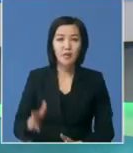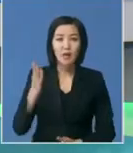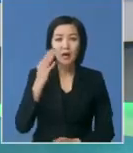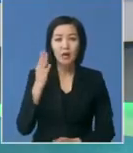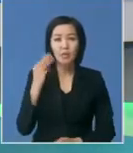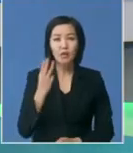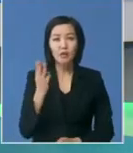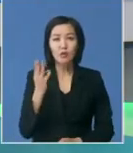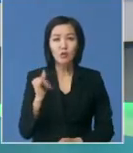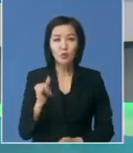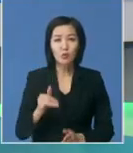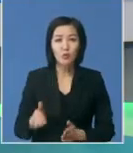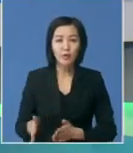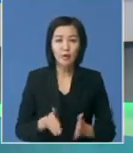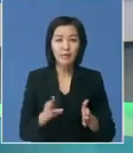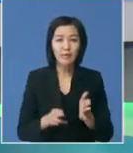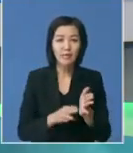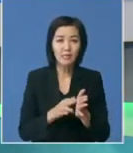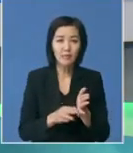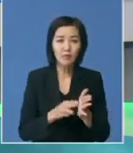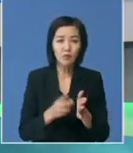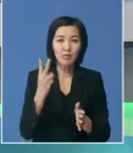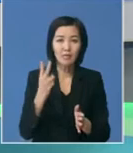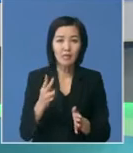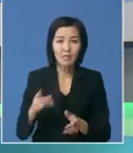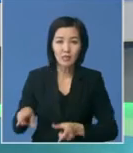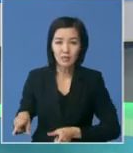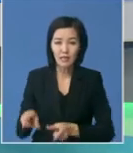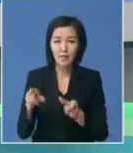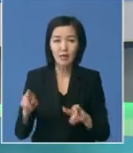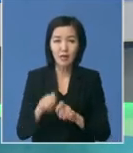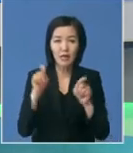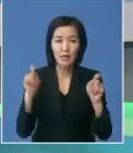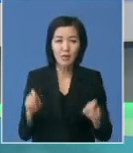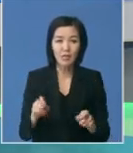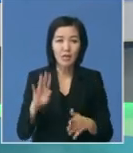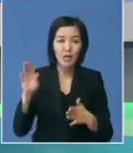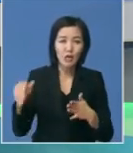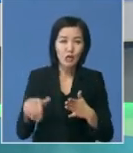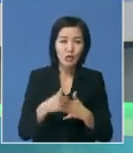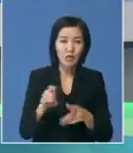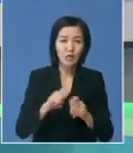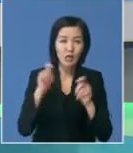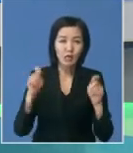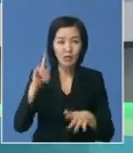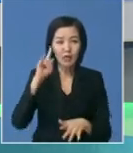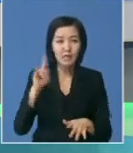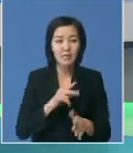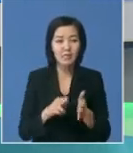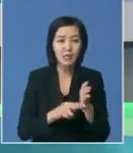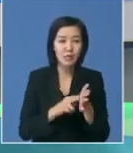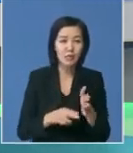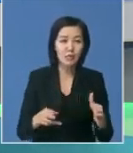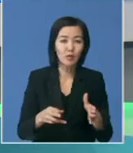Алматы Шу бағытындағы теміржол желісінің екінші тармағы пайдалануға берілді. Жаңа транзиттік дәліздің ашылуына Қазақстан теміржолы ұлттық